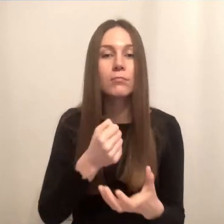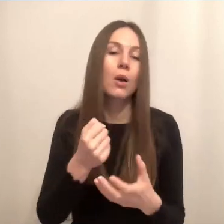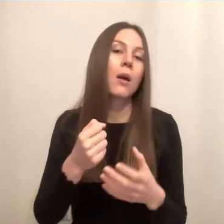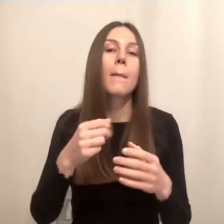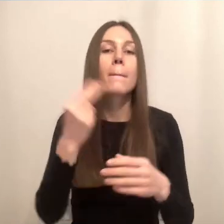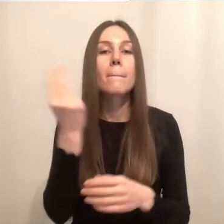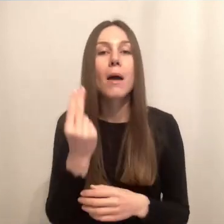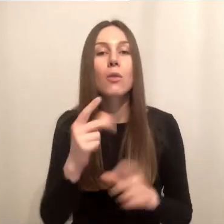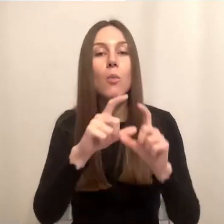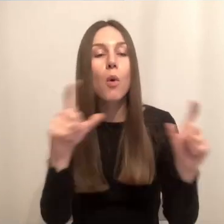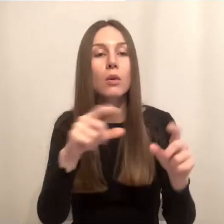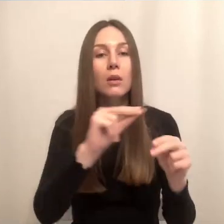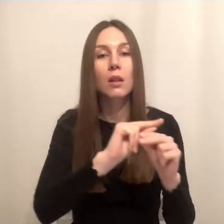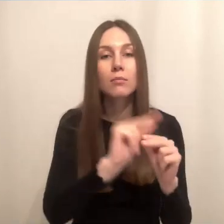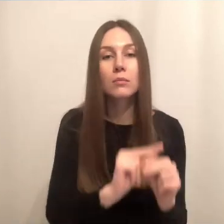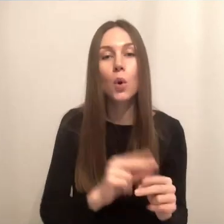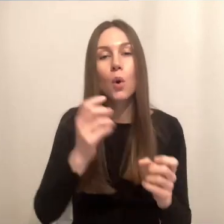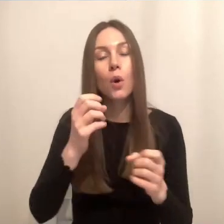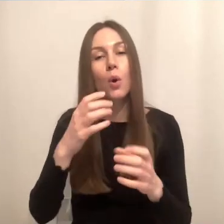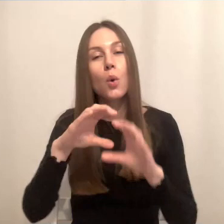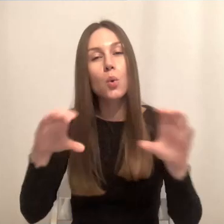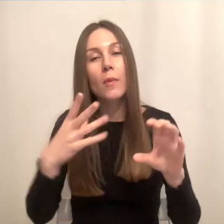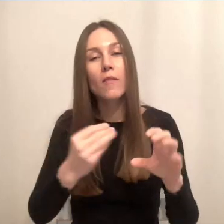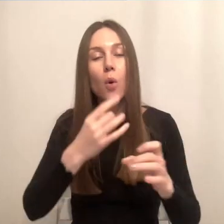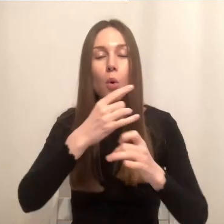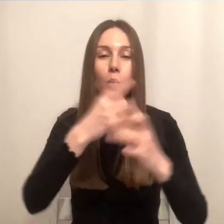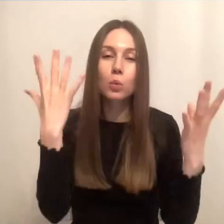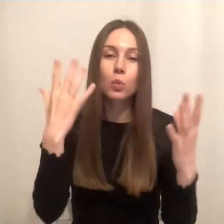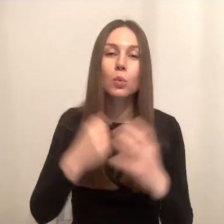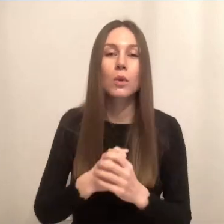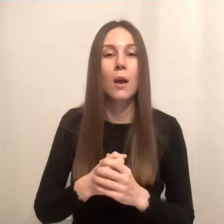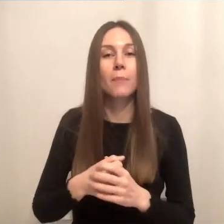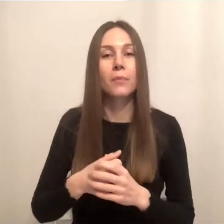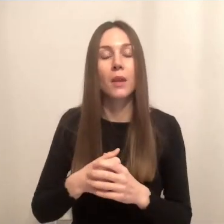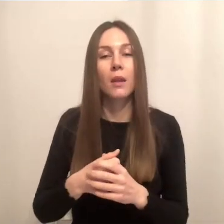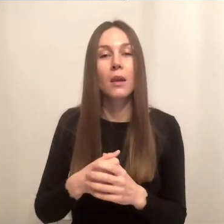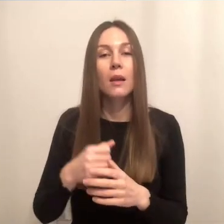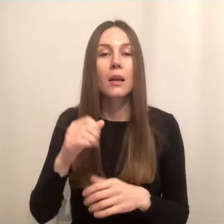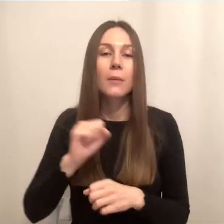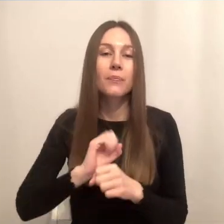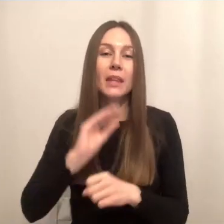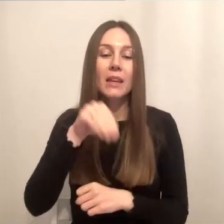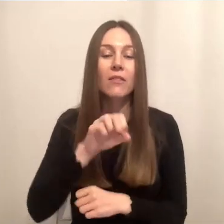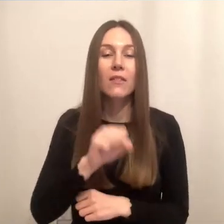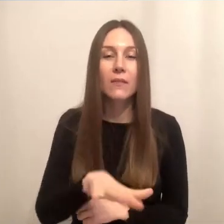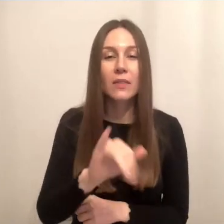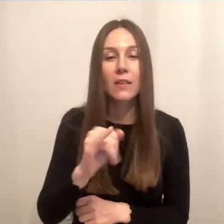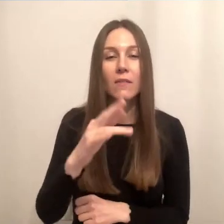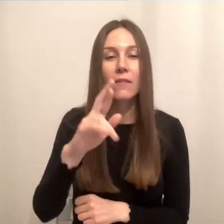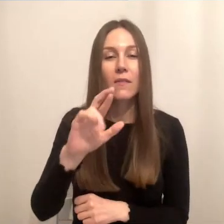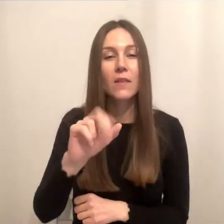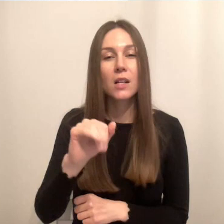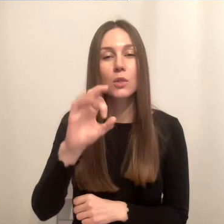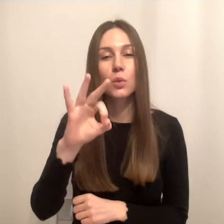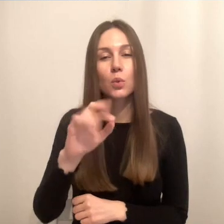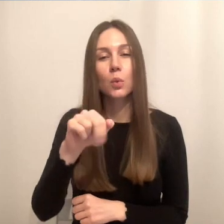renovuota, kultūros rūmai, pakrantės, infrastruktūra, lentvarių pervaža ir taip toliau. Ir